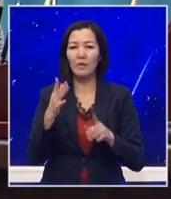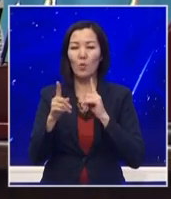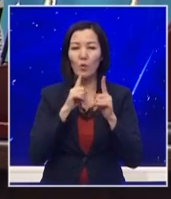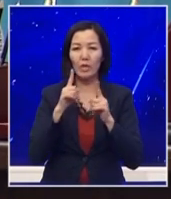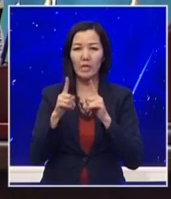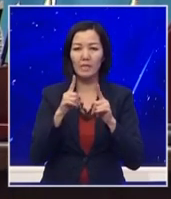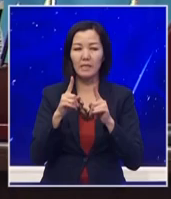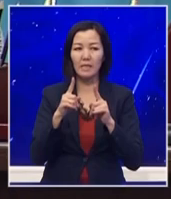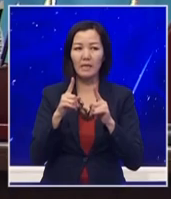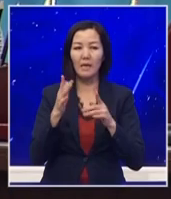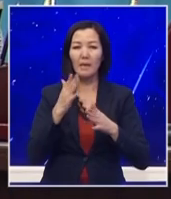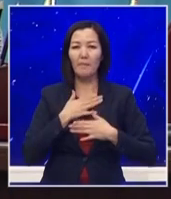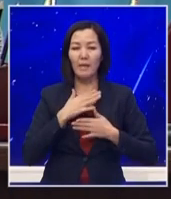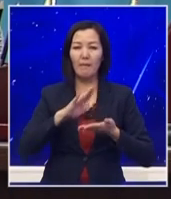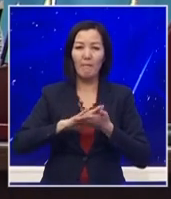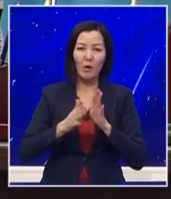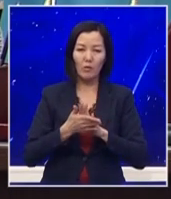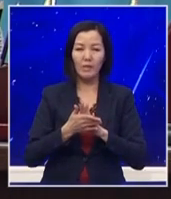отырыстарда мен ақылдасып,